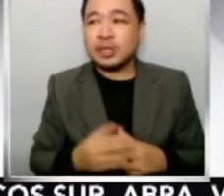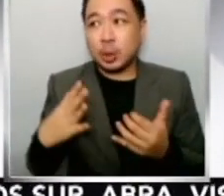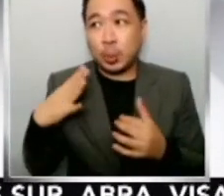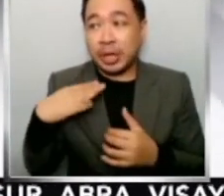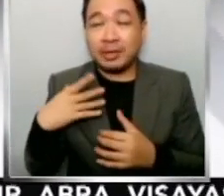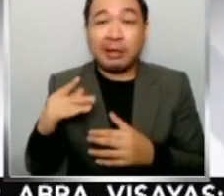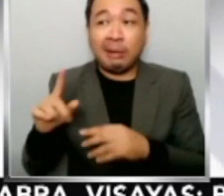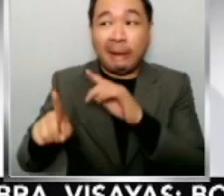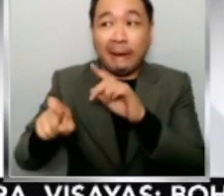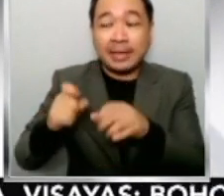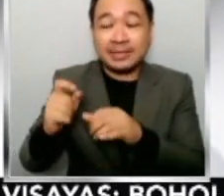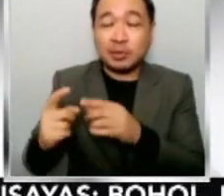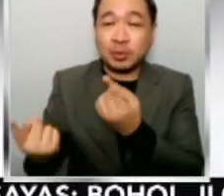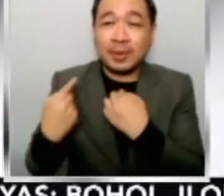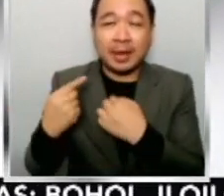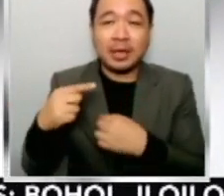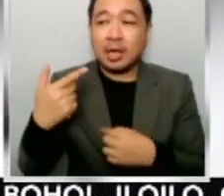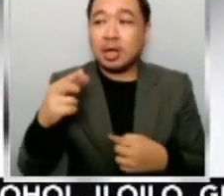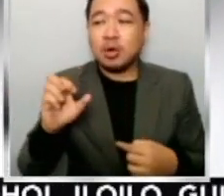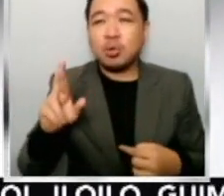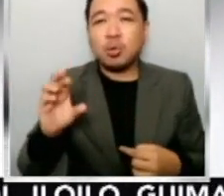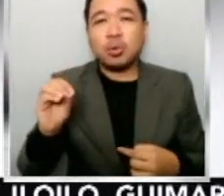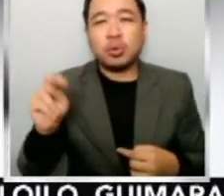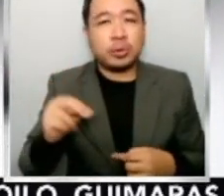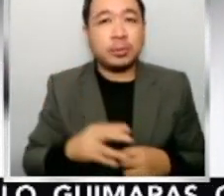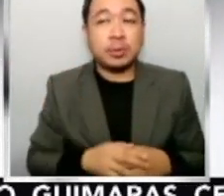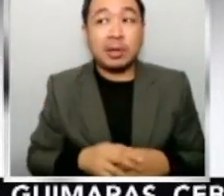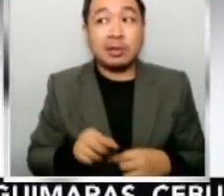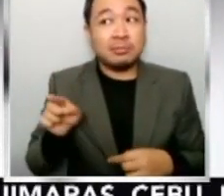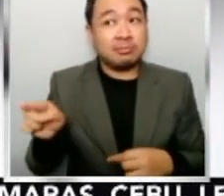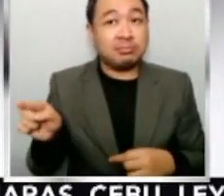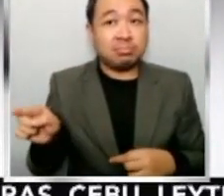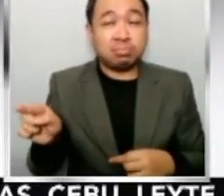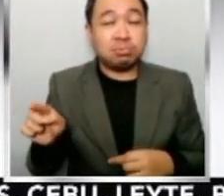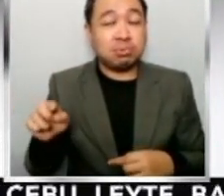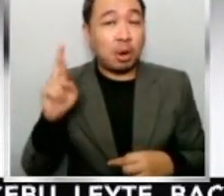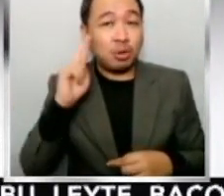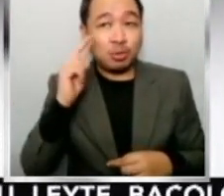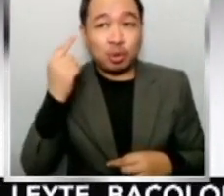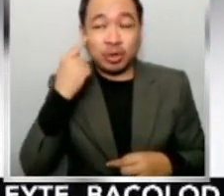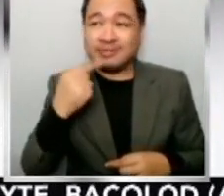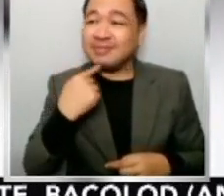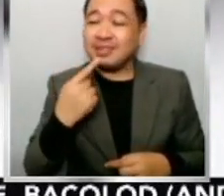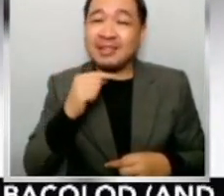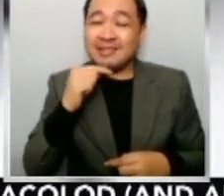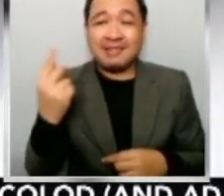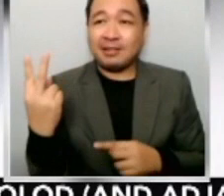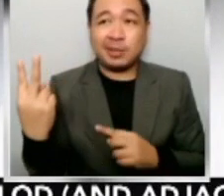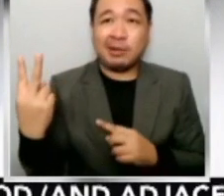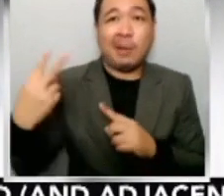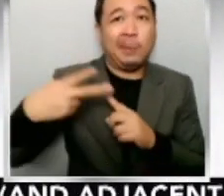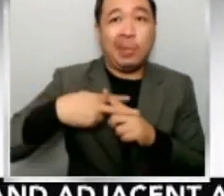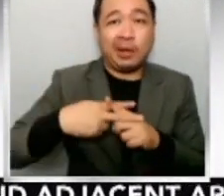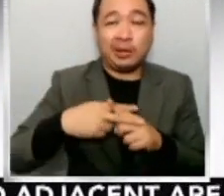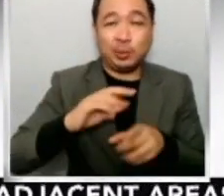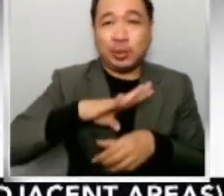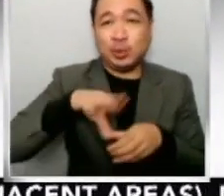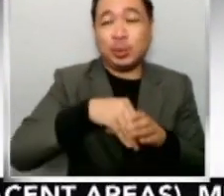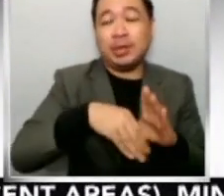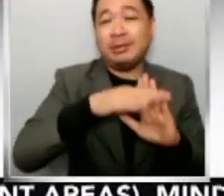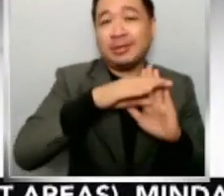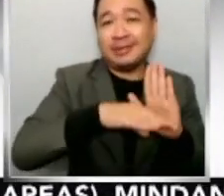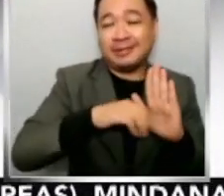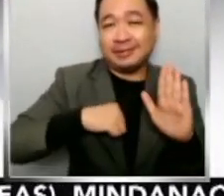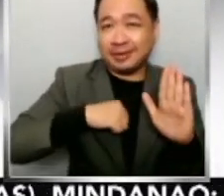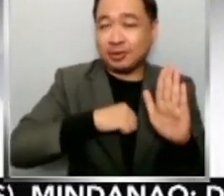siya nag-apply na maging guest candidate sa Lacson-Soto ticket. Welcome ang ginawang pagsasama sa kanya dito. Tumupad daw siya